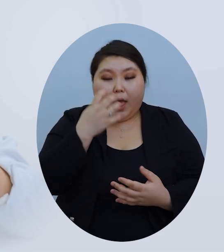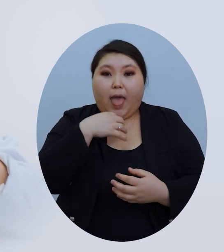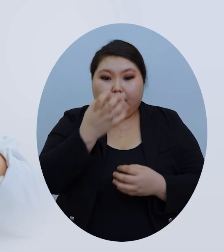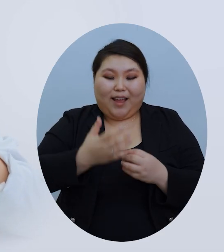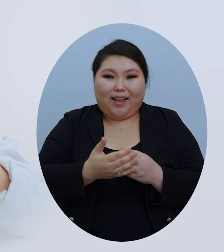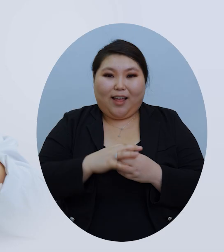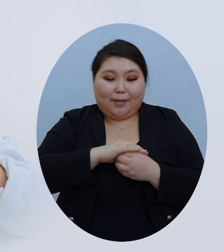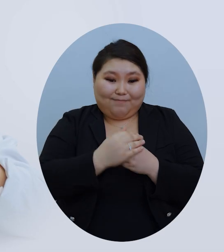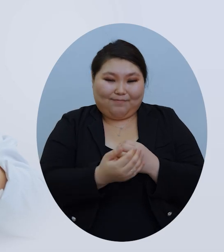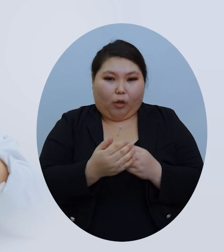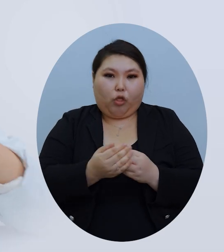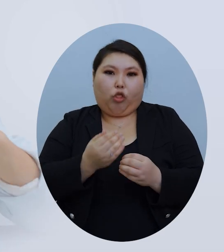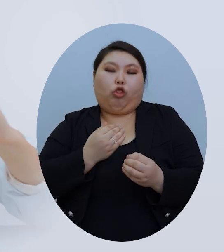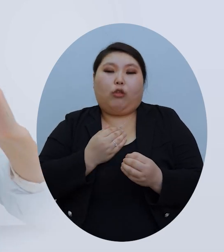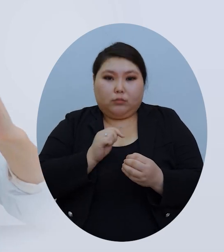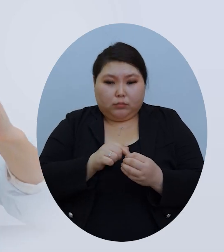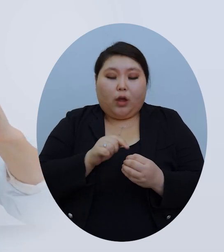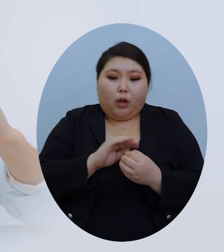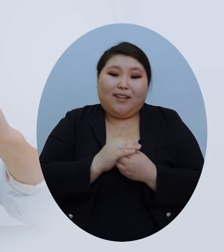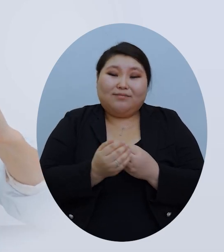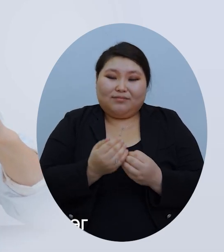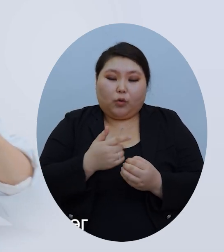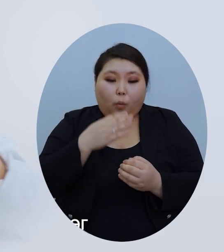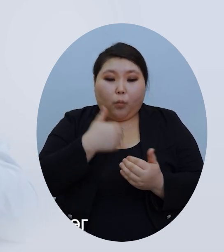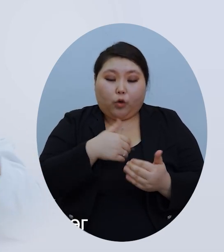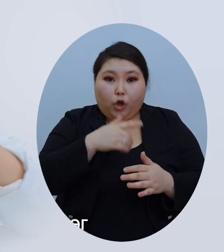суналт хүүхдийн өсөлтийг дагаад нэмэгдэх хандлагатай байдаг.